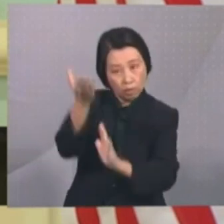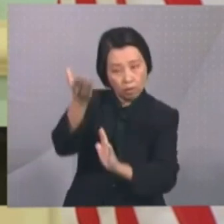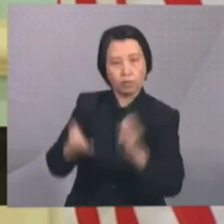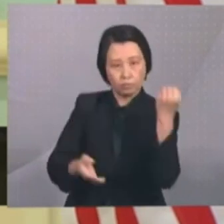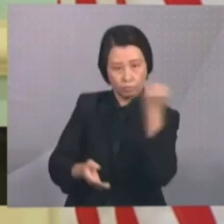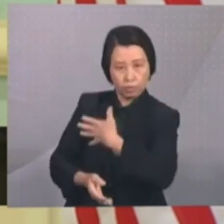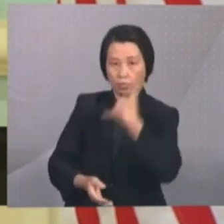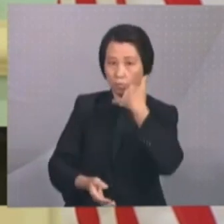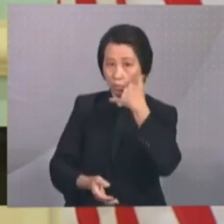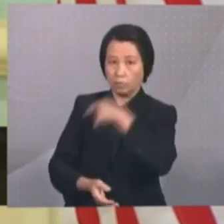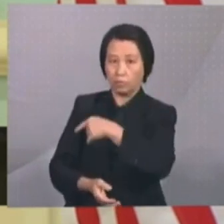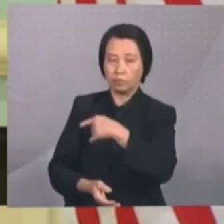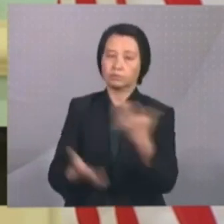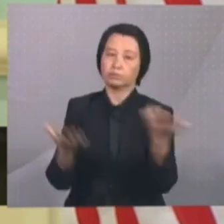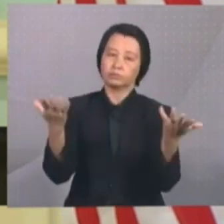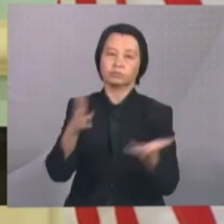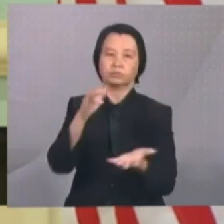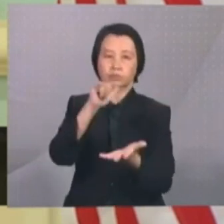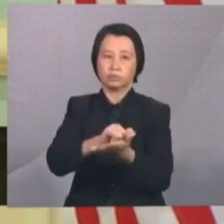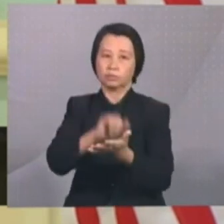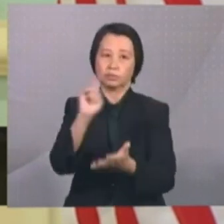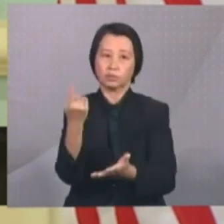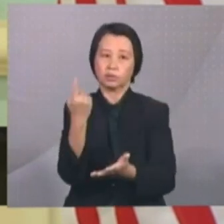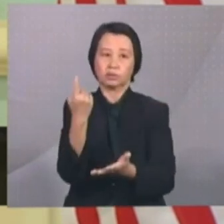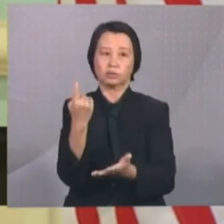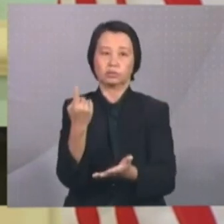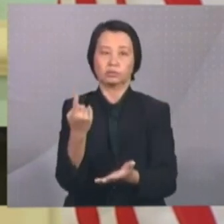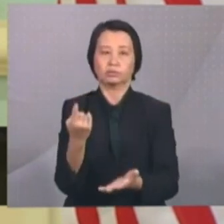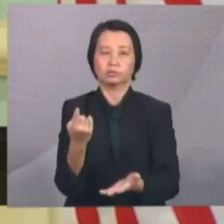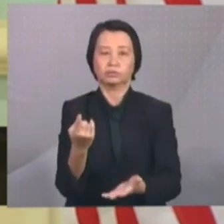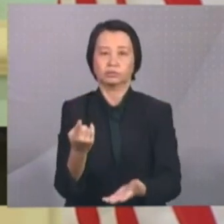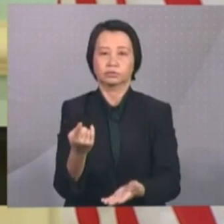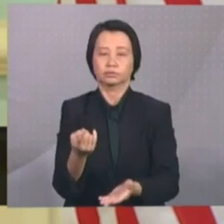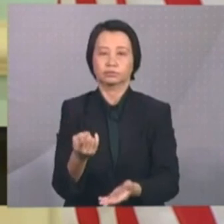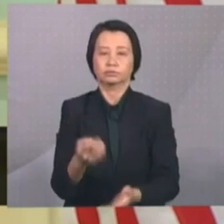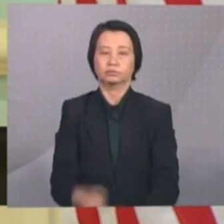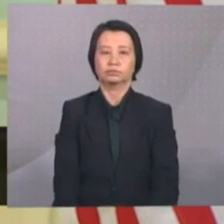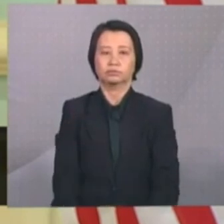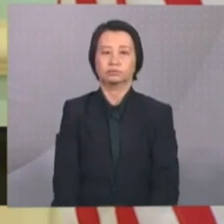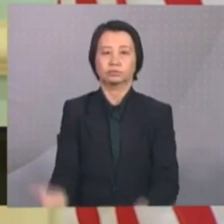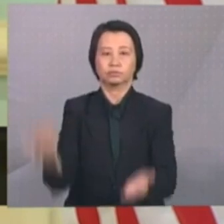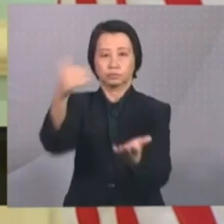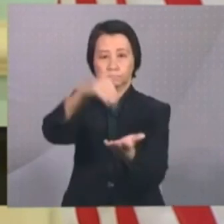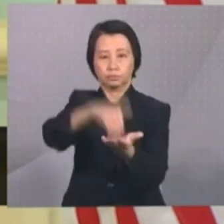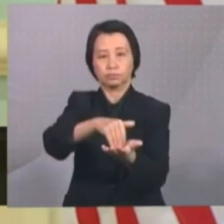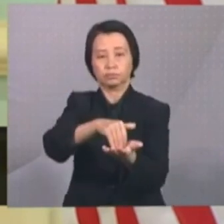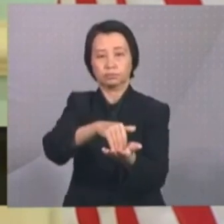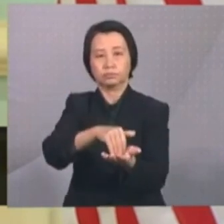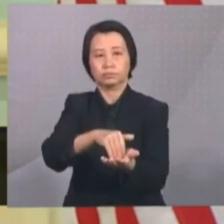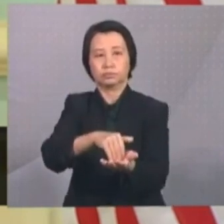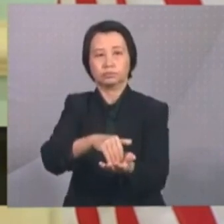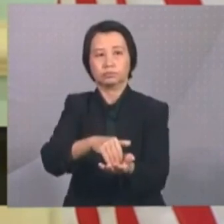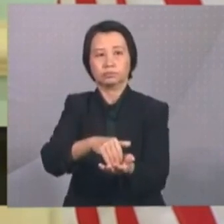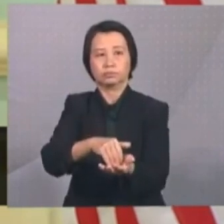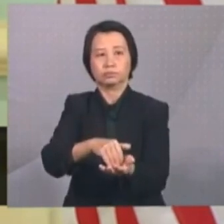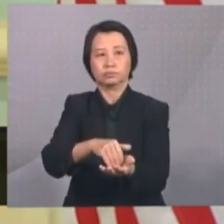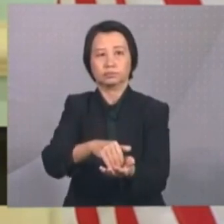Jadi itu saja yang Sena sampaikan Sekali lagi